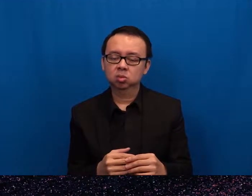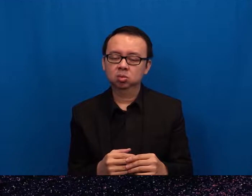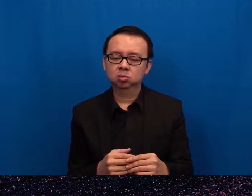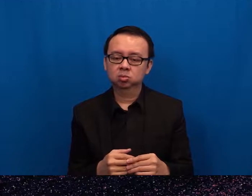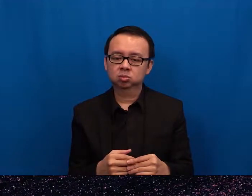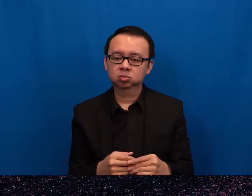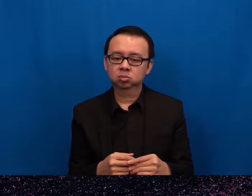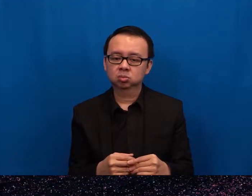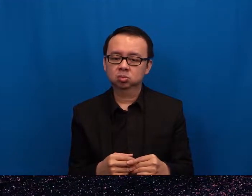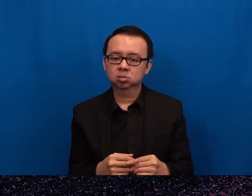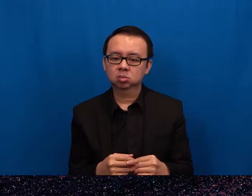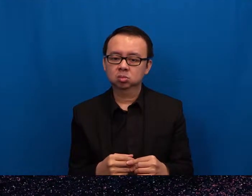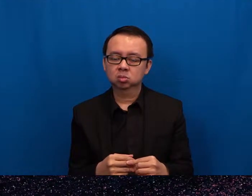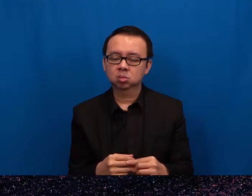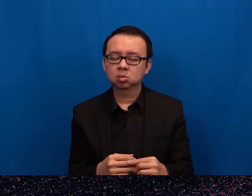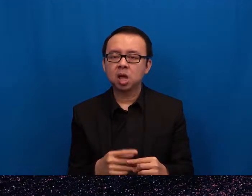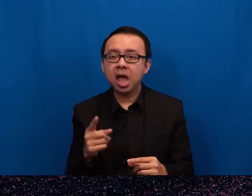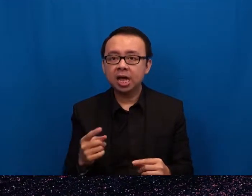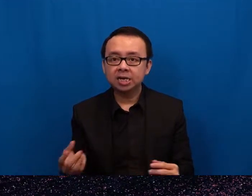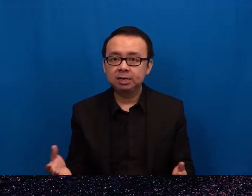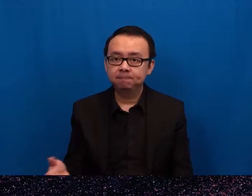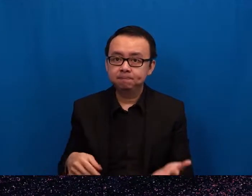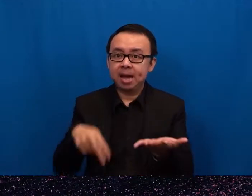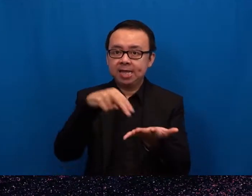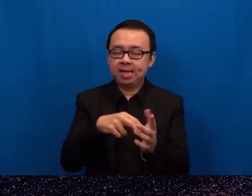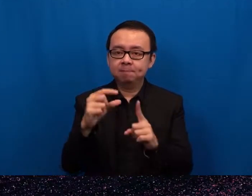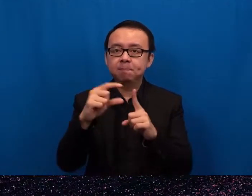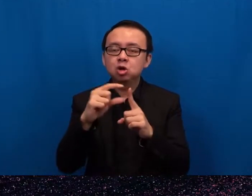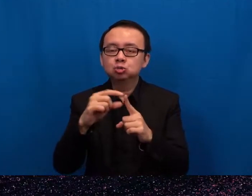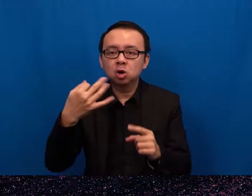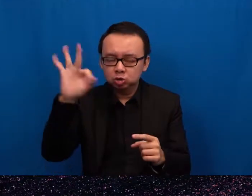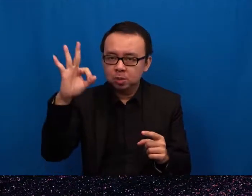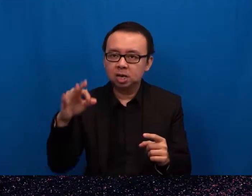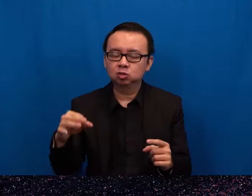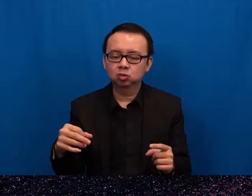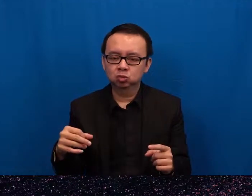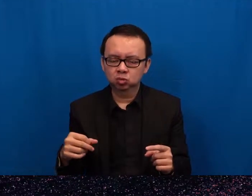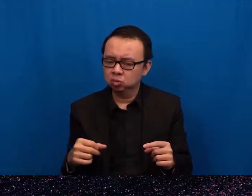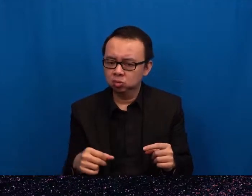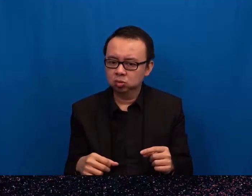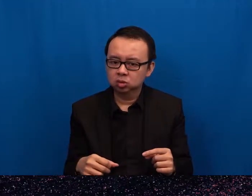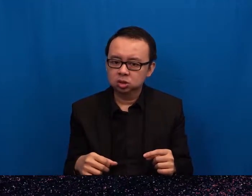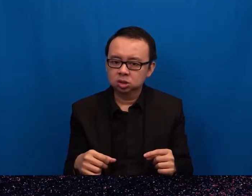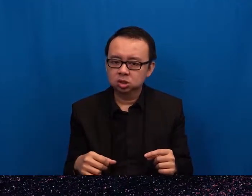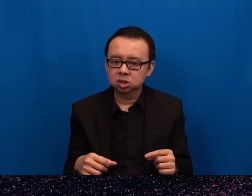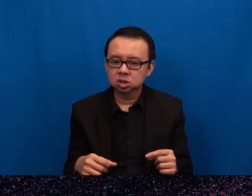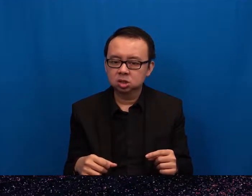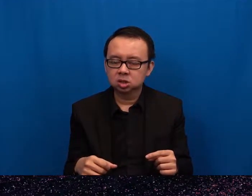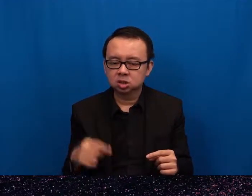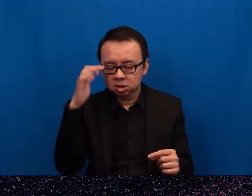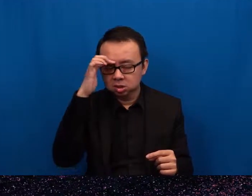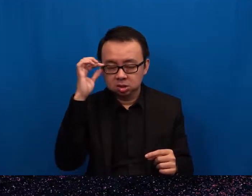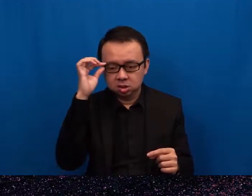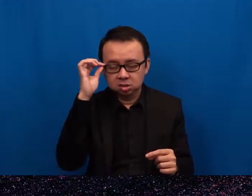Paulus. Akan dibangkitkan Paulus, Silas dari setiap kelompok-kelompok itu. Disinilah pemuridan akan terjadi. Jangan hanya jadi